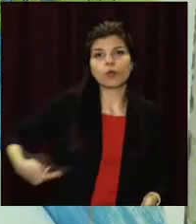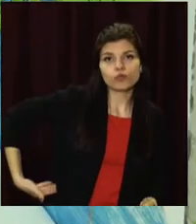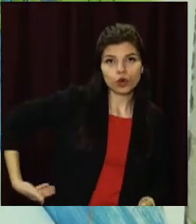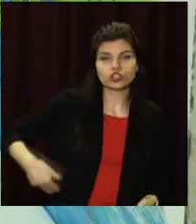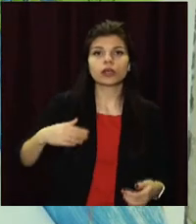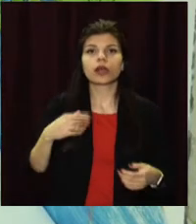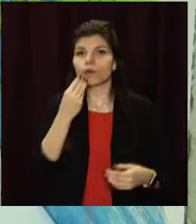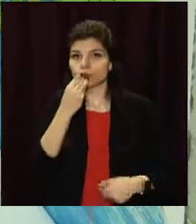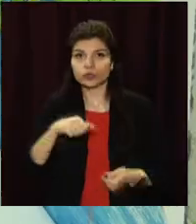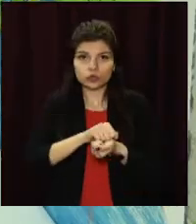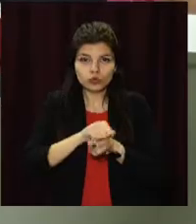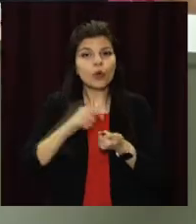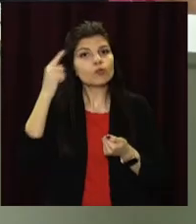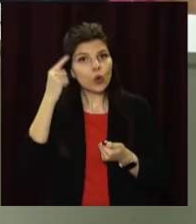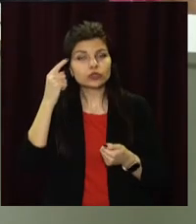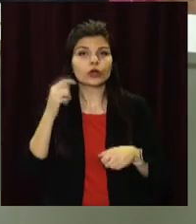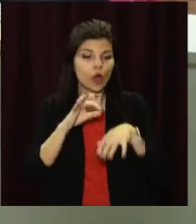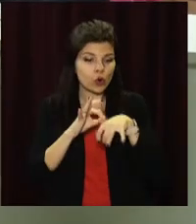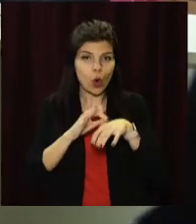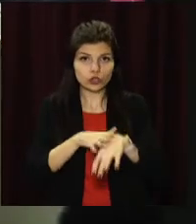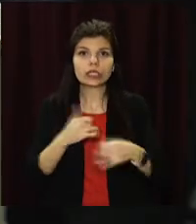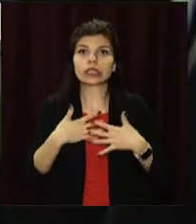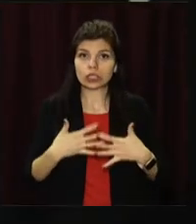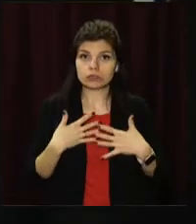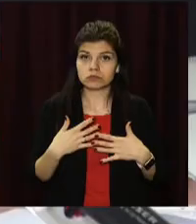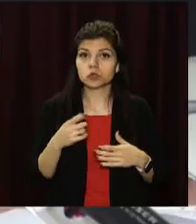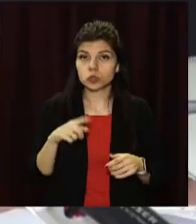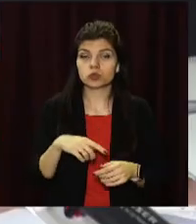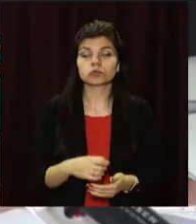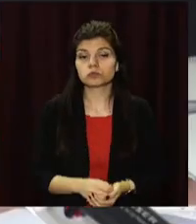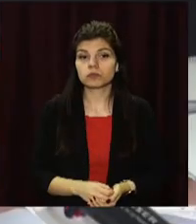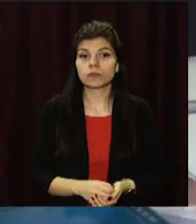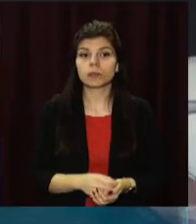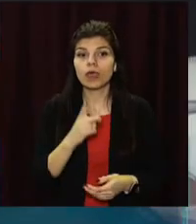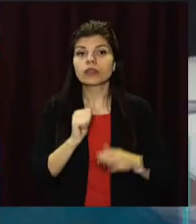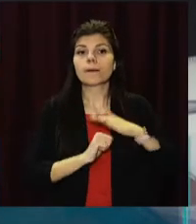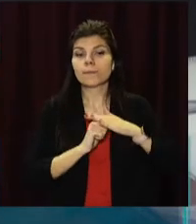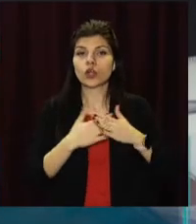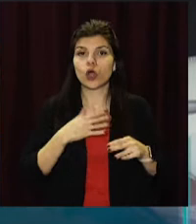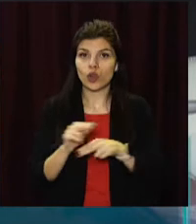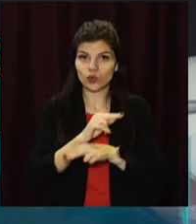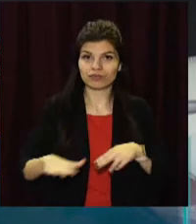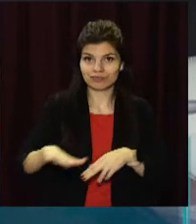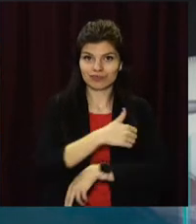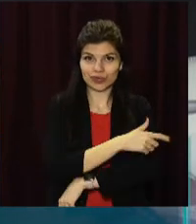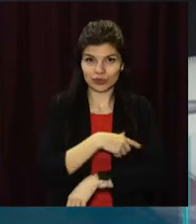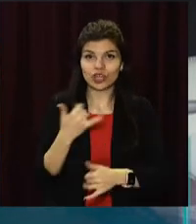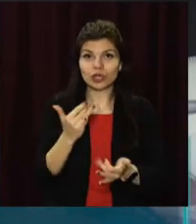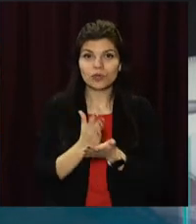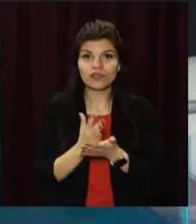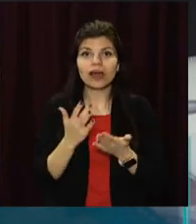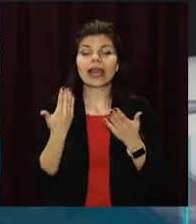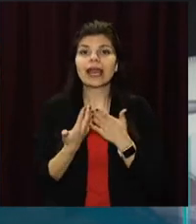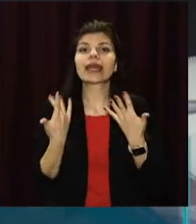нирках, травної системи, мозку, шкіри та дихальної системи. На базі нашого лікувального закладу перебувають зараз